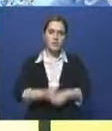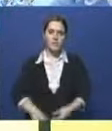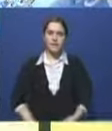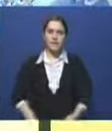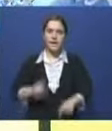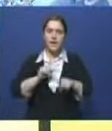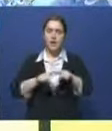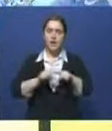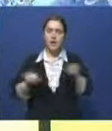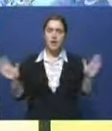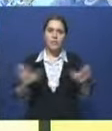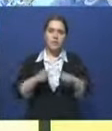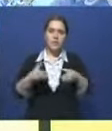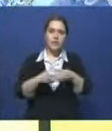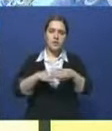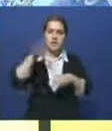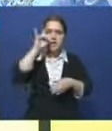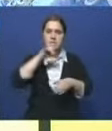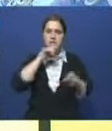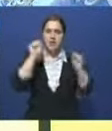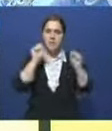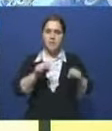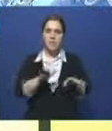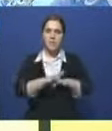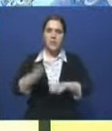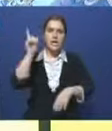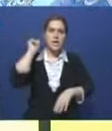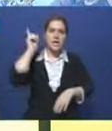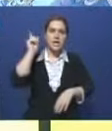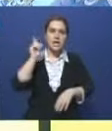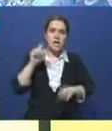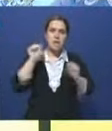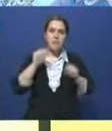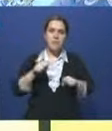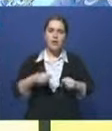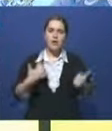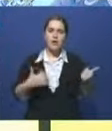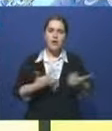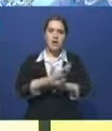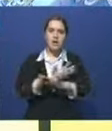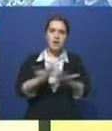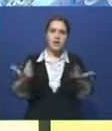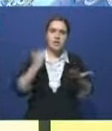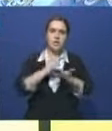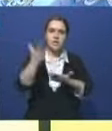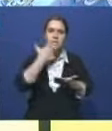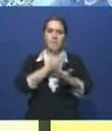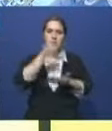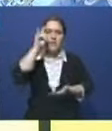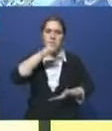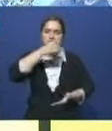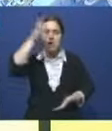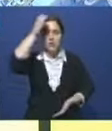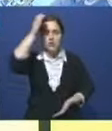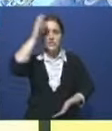Скоро музыкальные коллективы Казахстана смогут исполнять произведения на древних Сас-Сырнае, Нархобызе и Камыс-Сырнае.